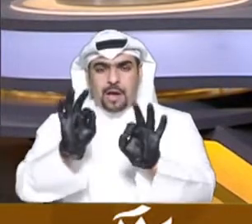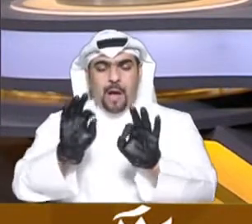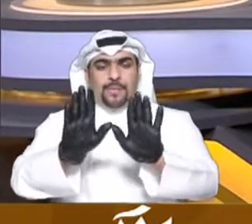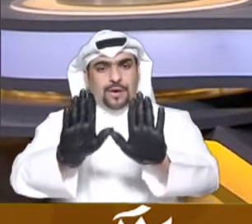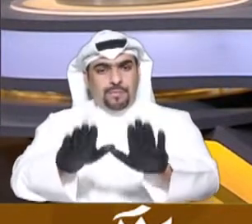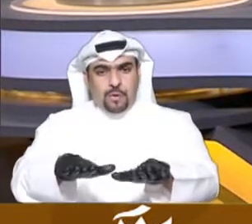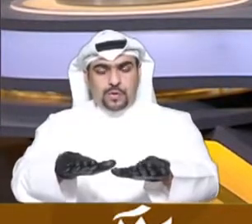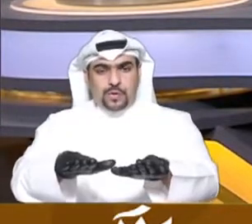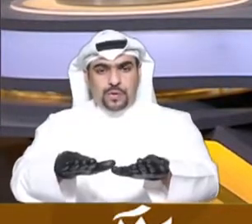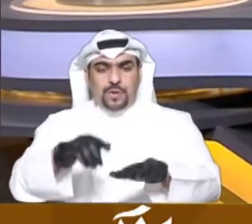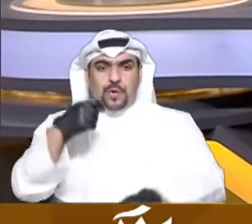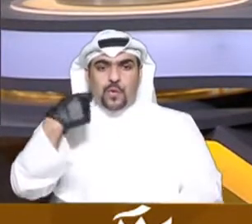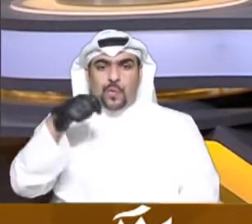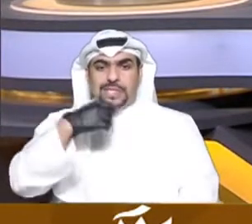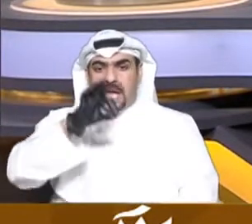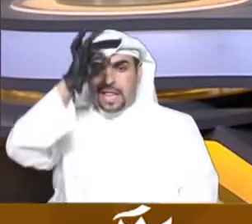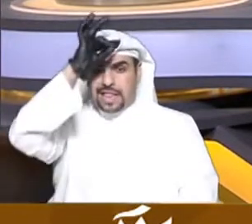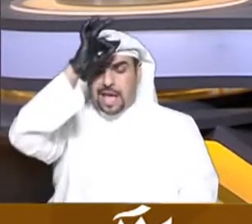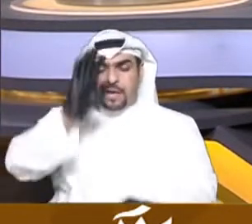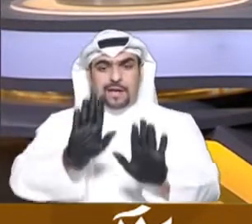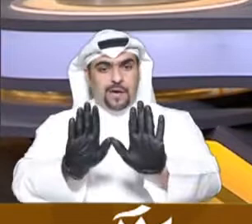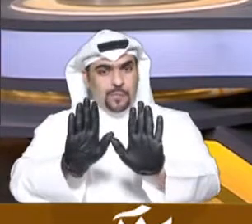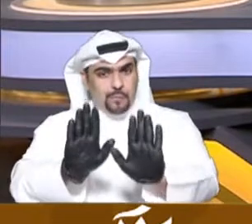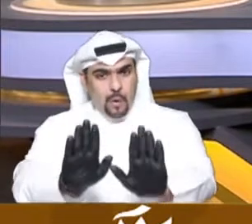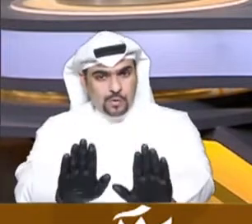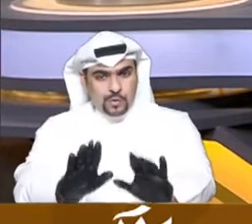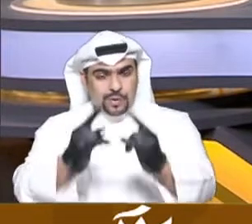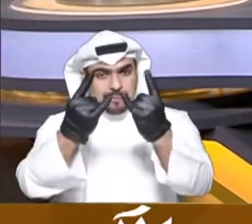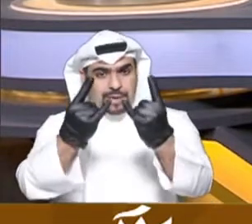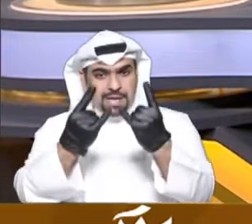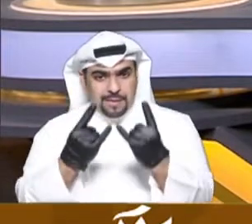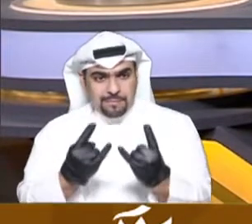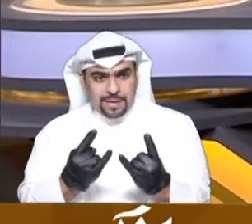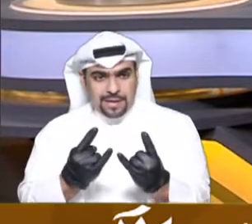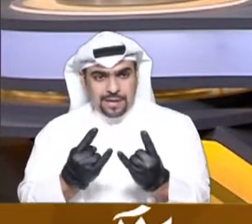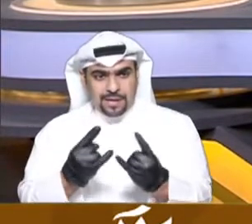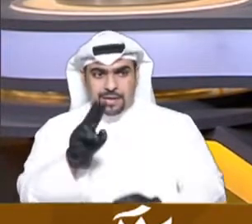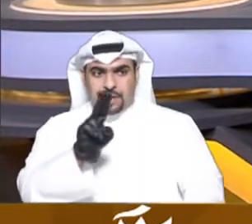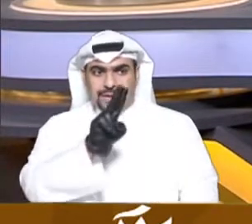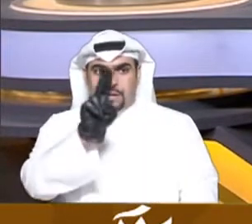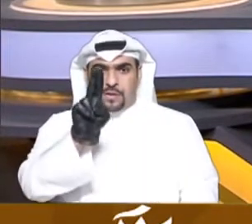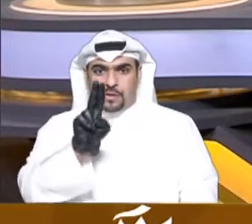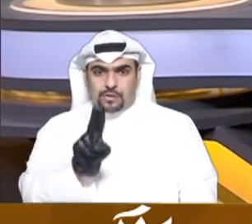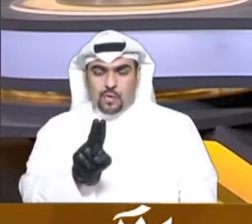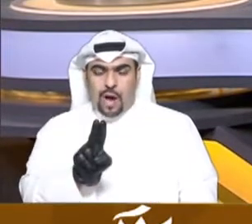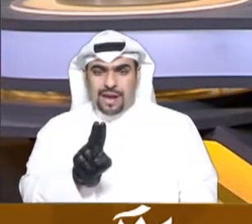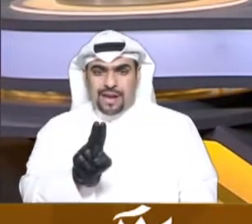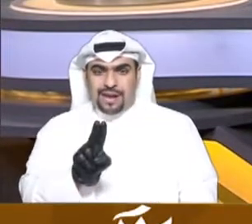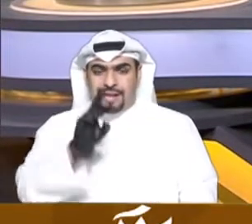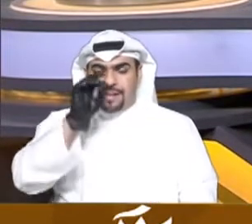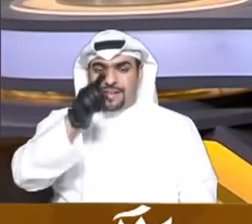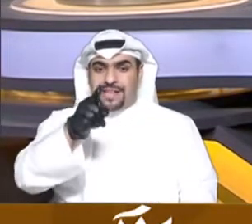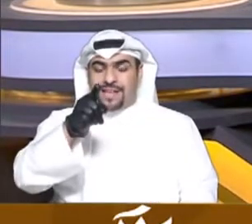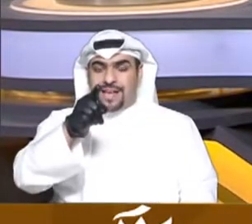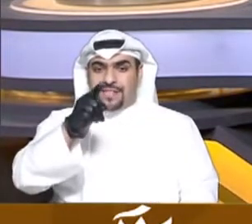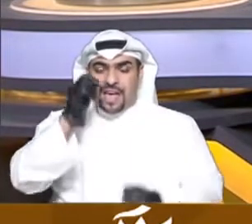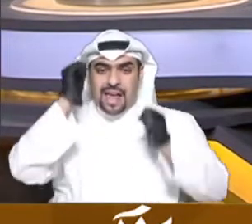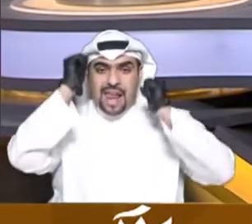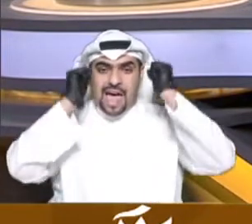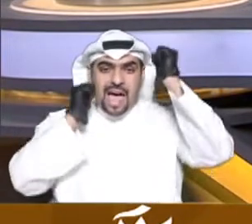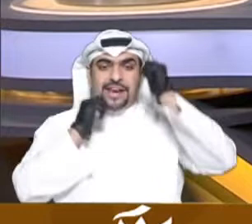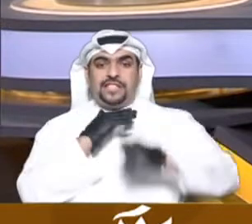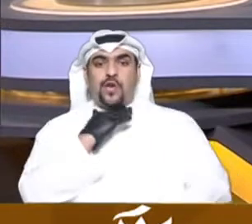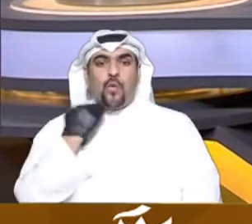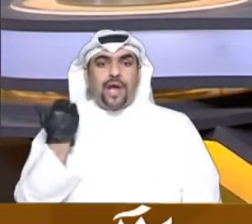اخوانكم رجال الامن المتواجدين التركيز على الحالات الانسانيه. الحرس معاكم في الجليب ولا في اعتقد في المهبوله؟ اخواننا